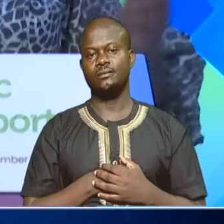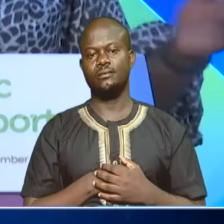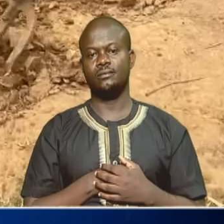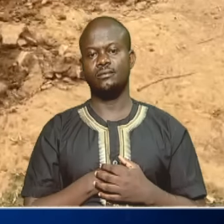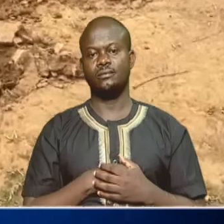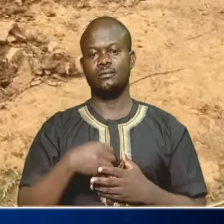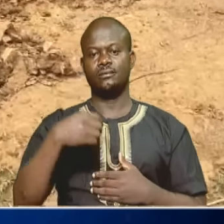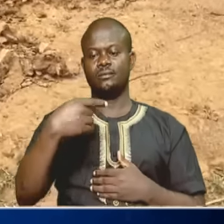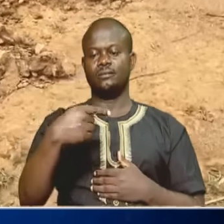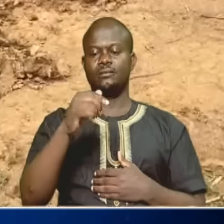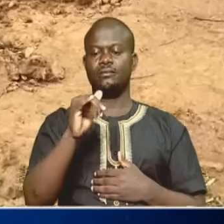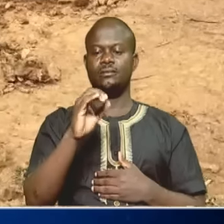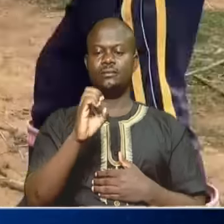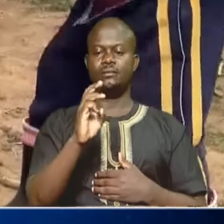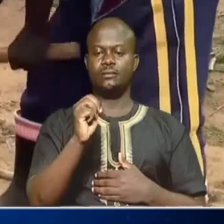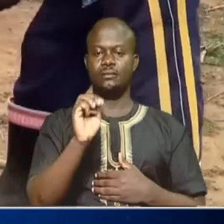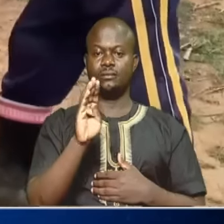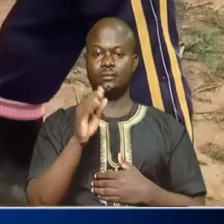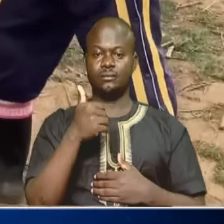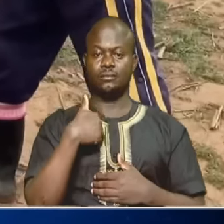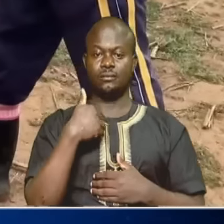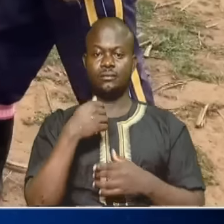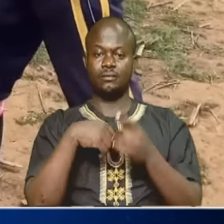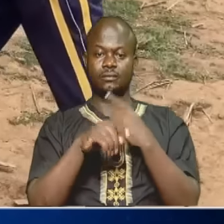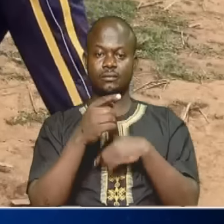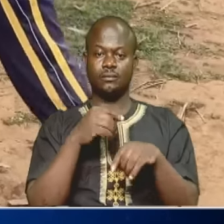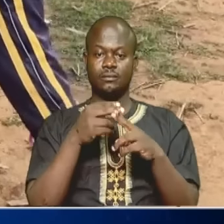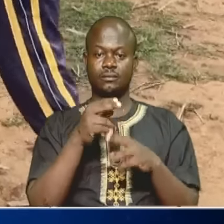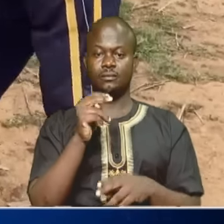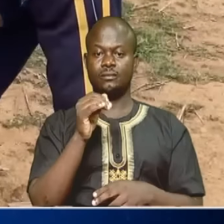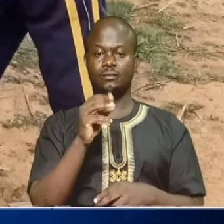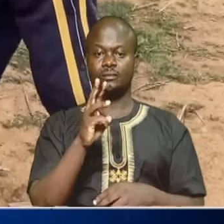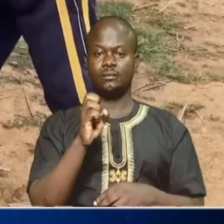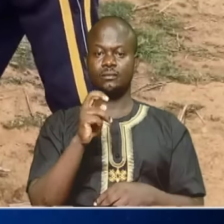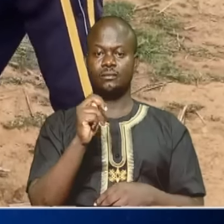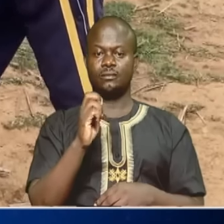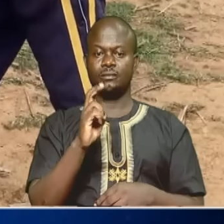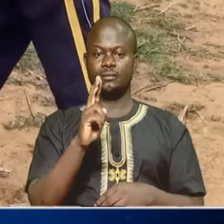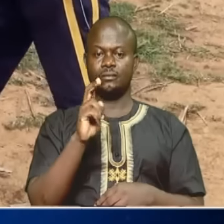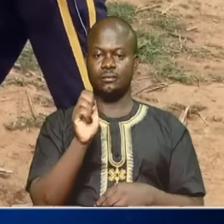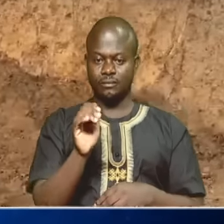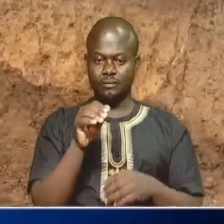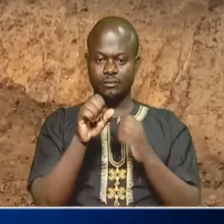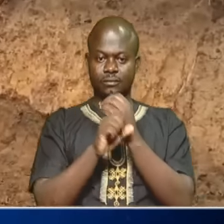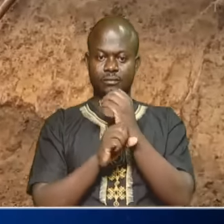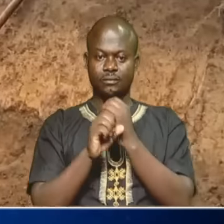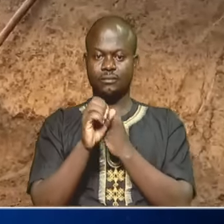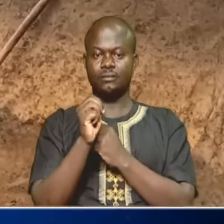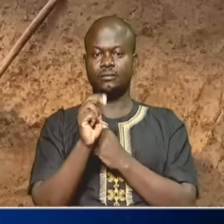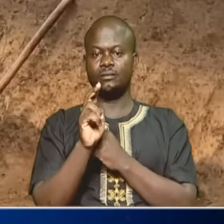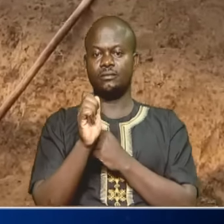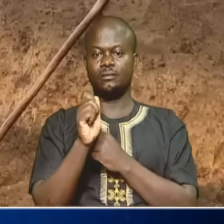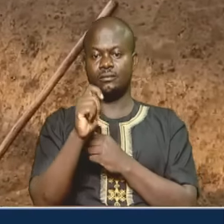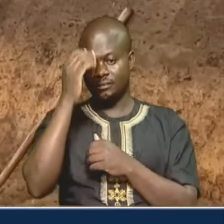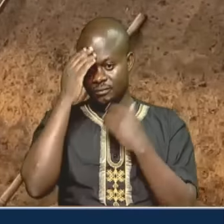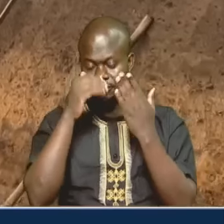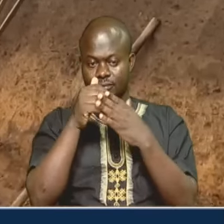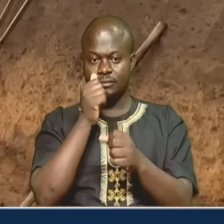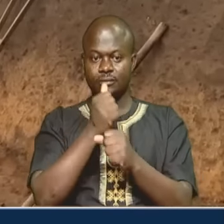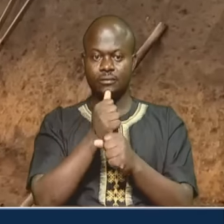Igicumbi hari umuturage ufite ubumuga witwa niwe Nshuti Damien wo mu murenge wa Mutete ushimwa n'abaturanyi be kubwo